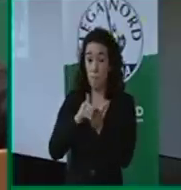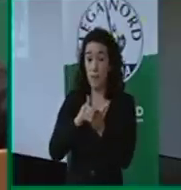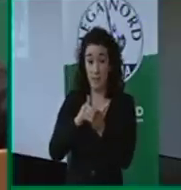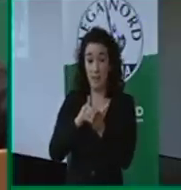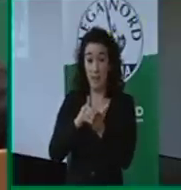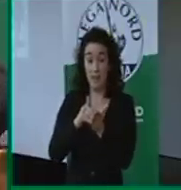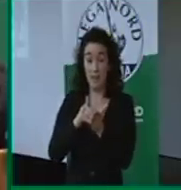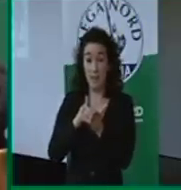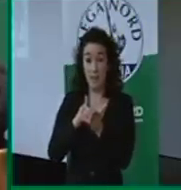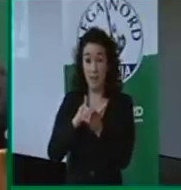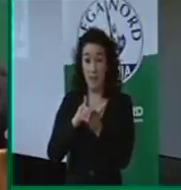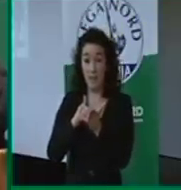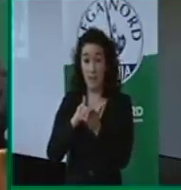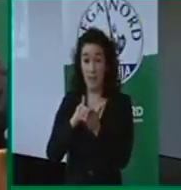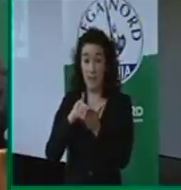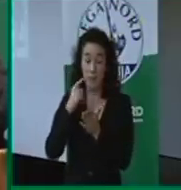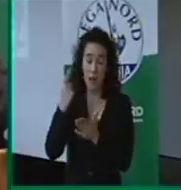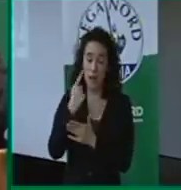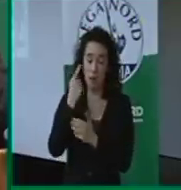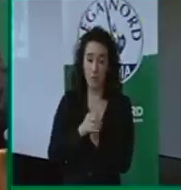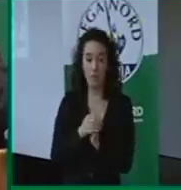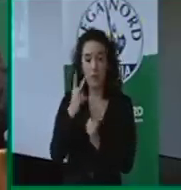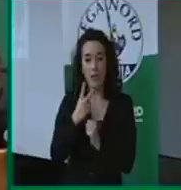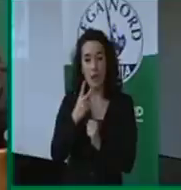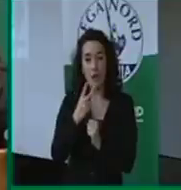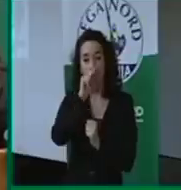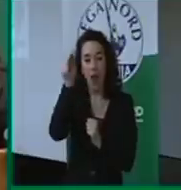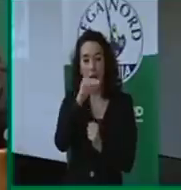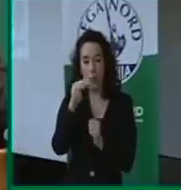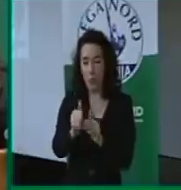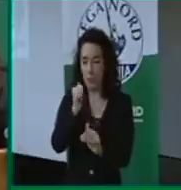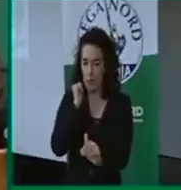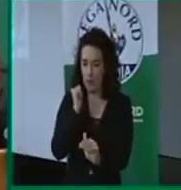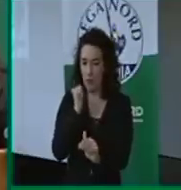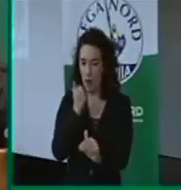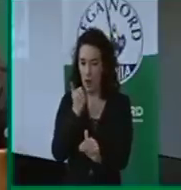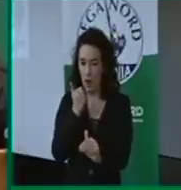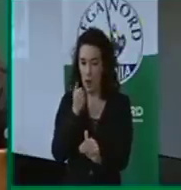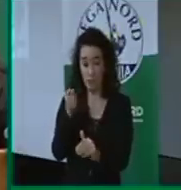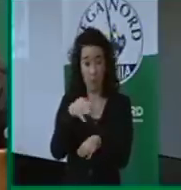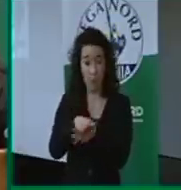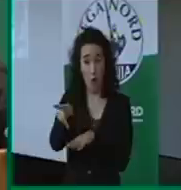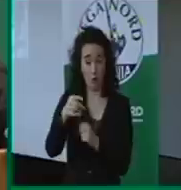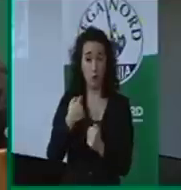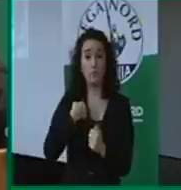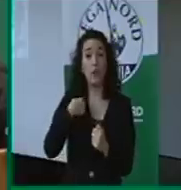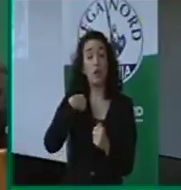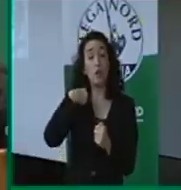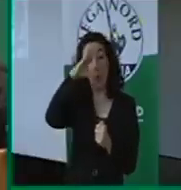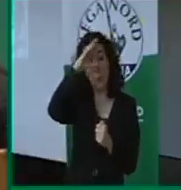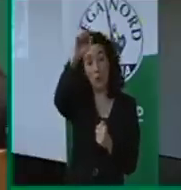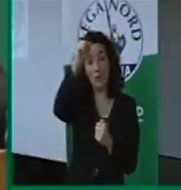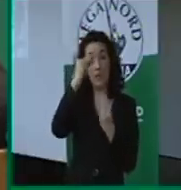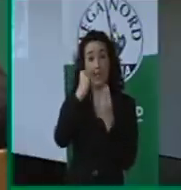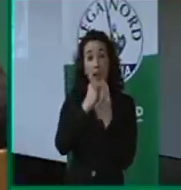prima di vedere l'euro e che è stato il primo professore che io incontrai in Cattolica da entrando da studente io entravo da